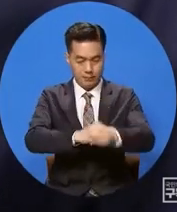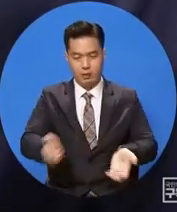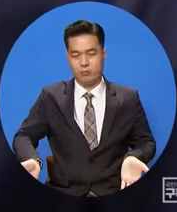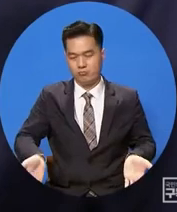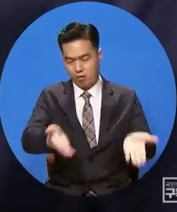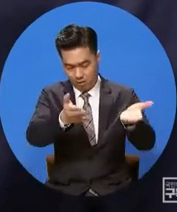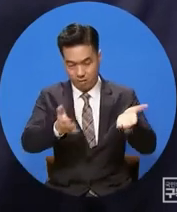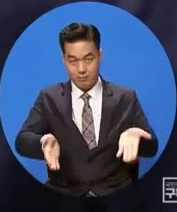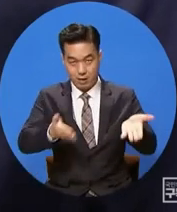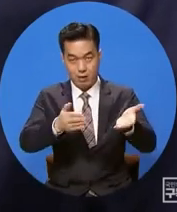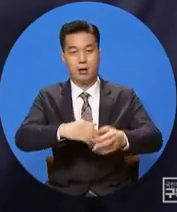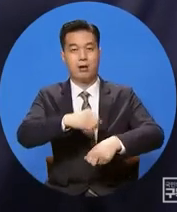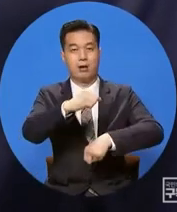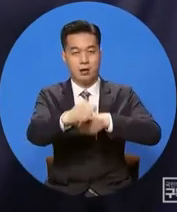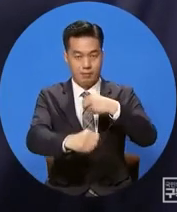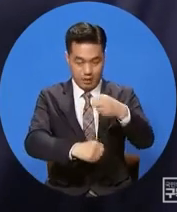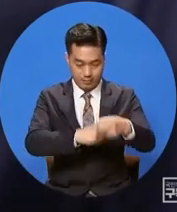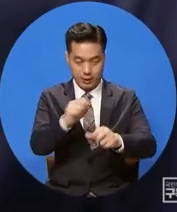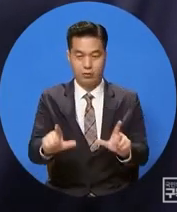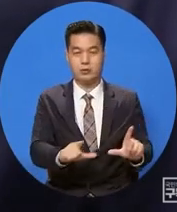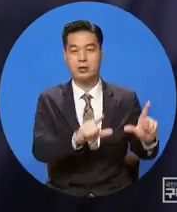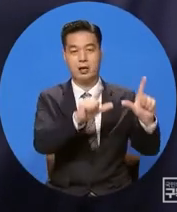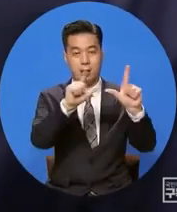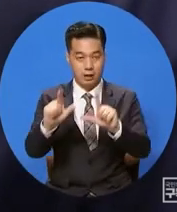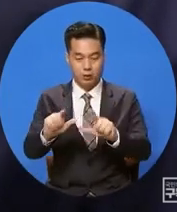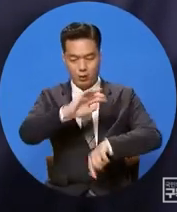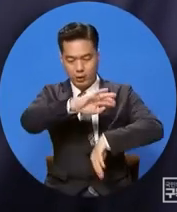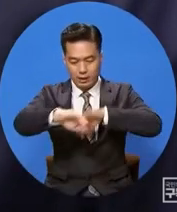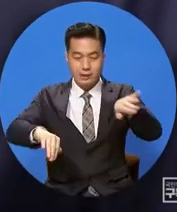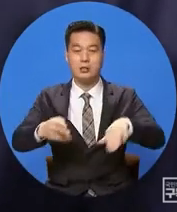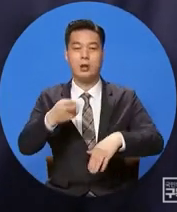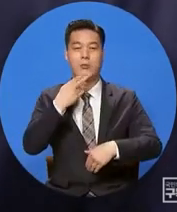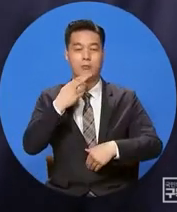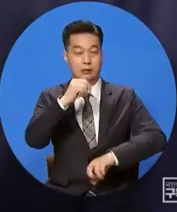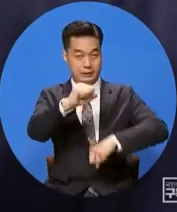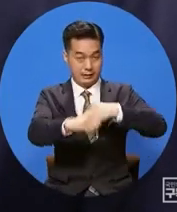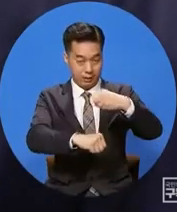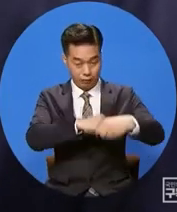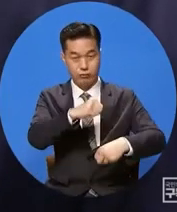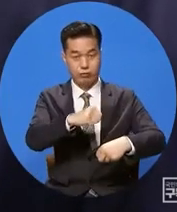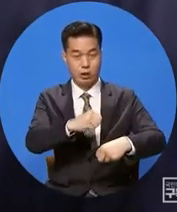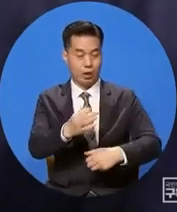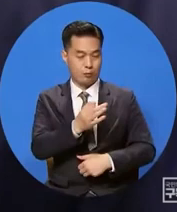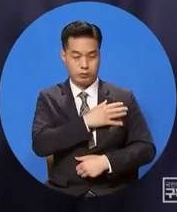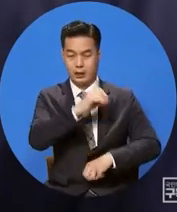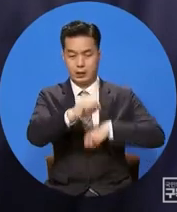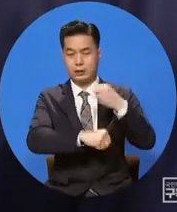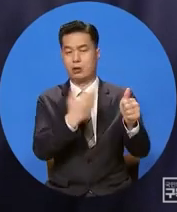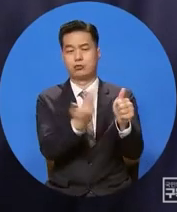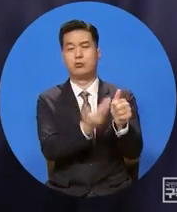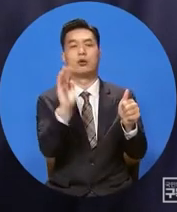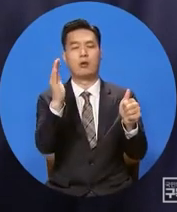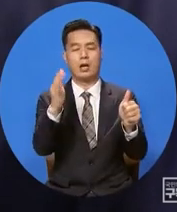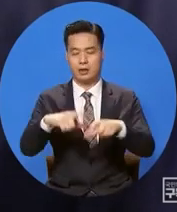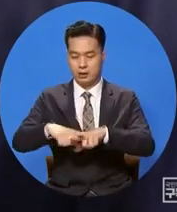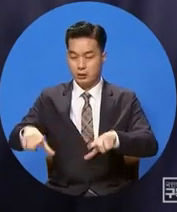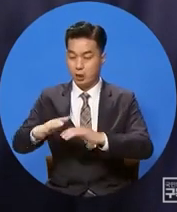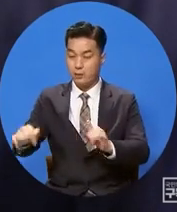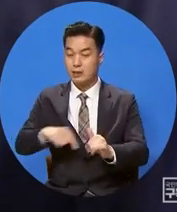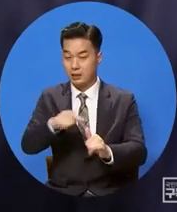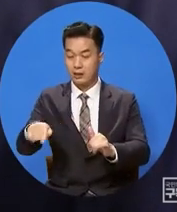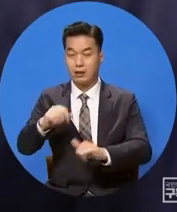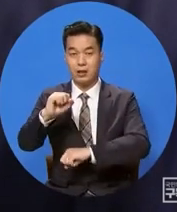있는 자유, 자기 마음대로 살아도 간섭 안 받는 자유. 부자는 자유를 주면 되고